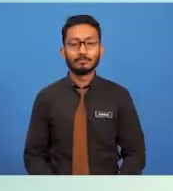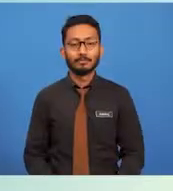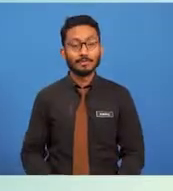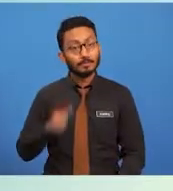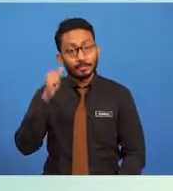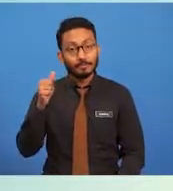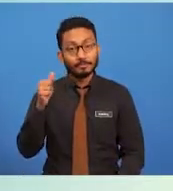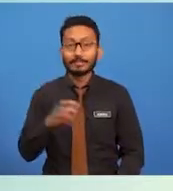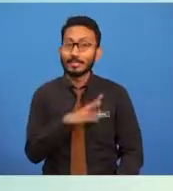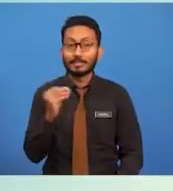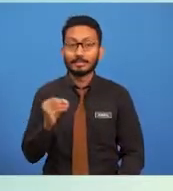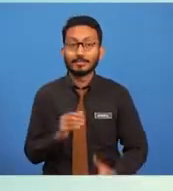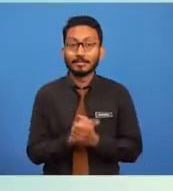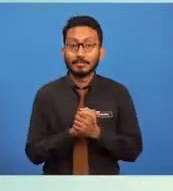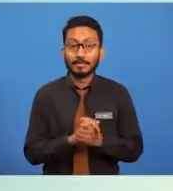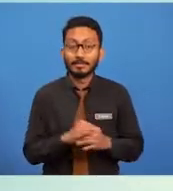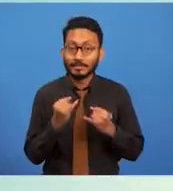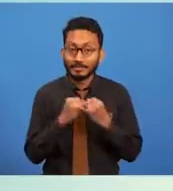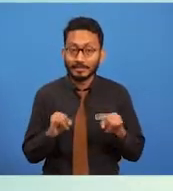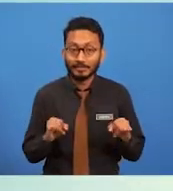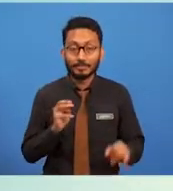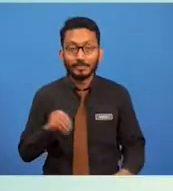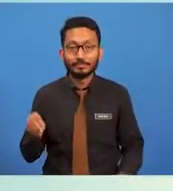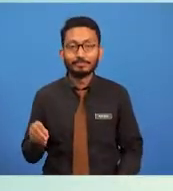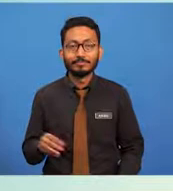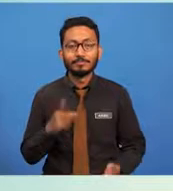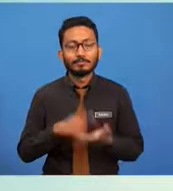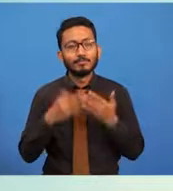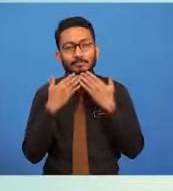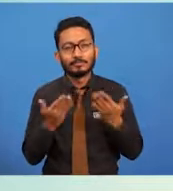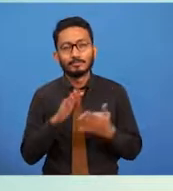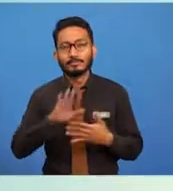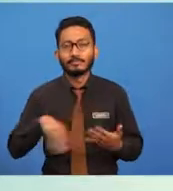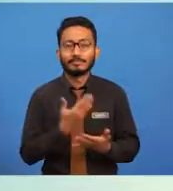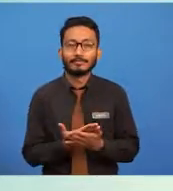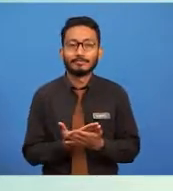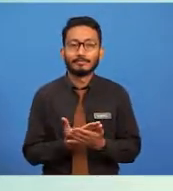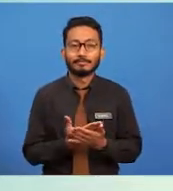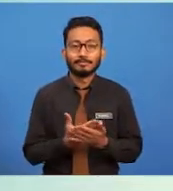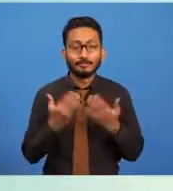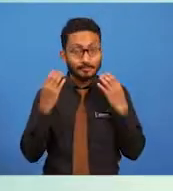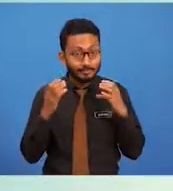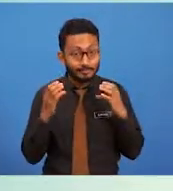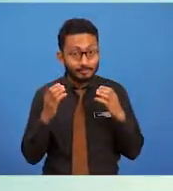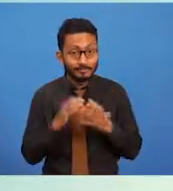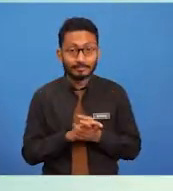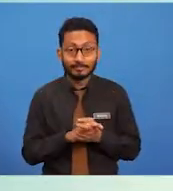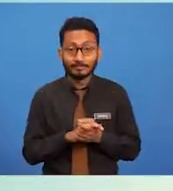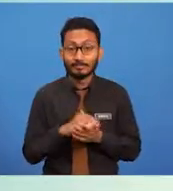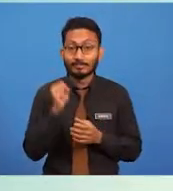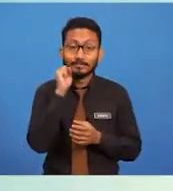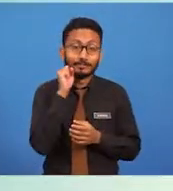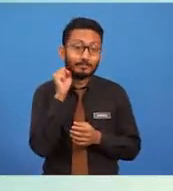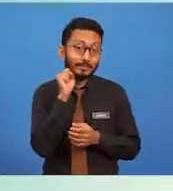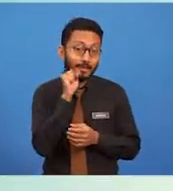Assalamualaikum dan salam sejahtera murid-murid. Apa khabar murid-murid semua? Cikgu Sharifah Fatimatu Zahra binti Syed